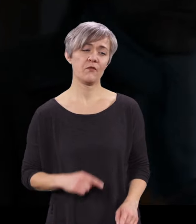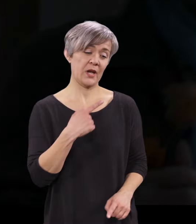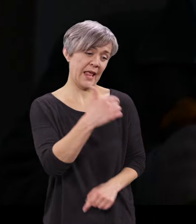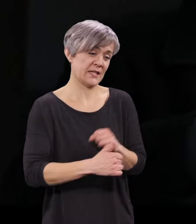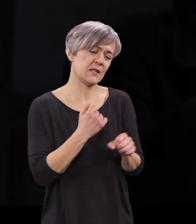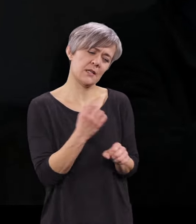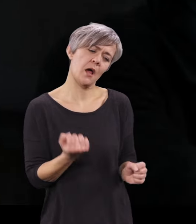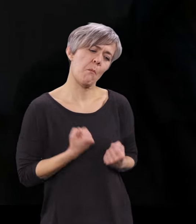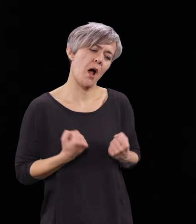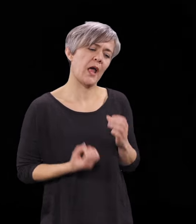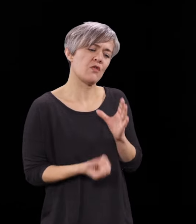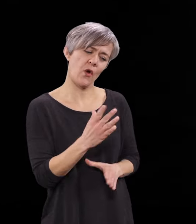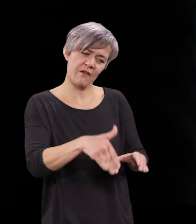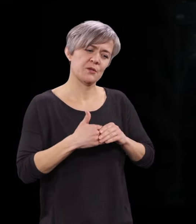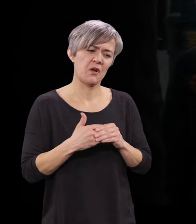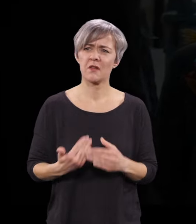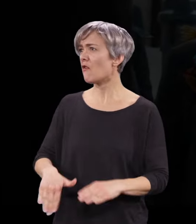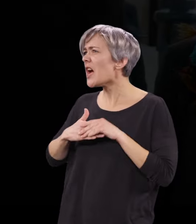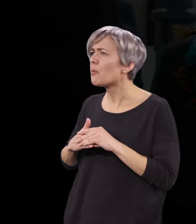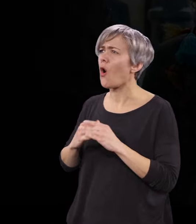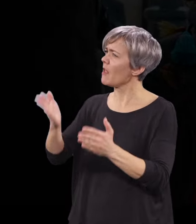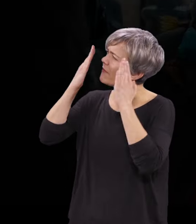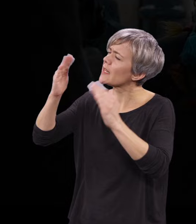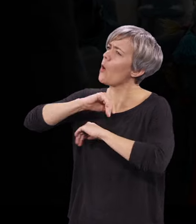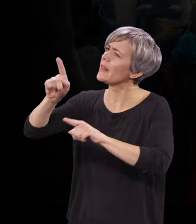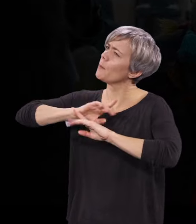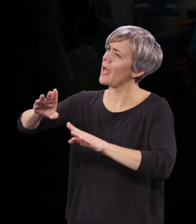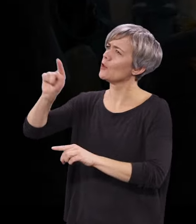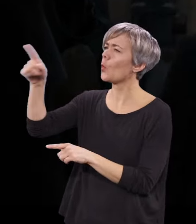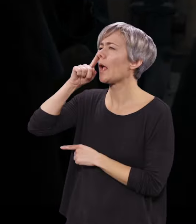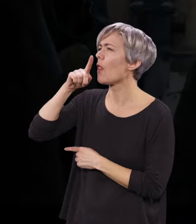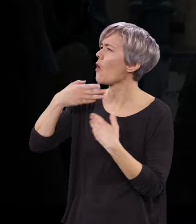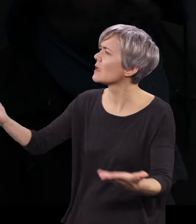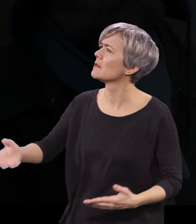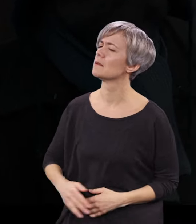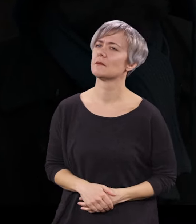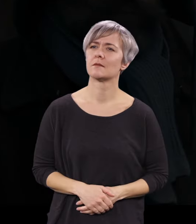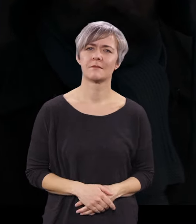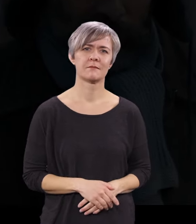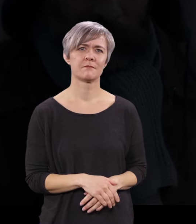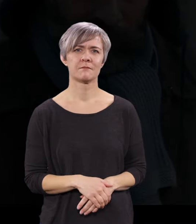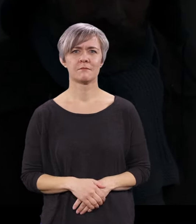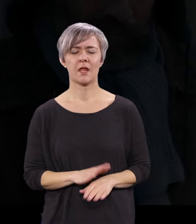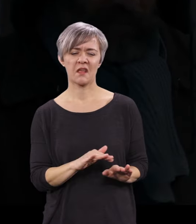Ich mache dir auf nächstes Jahr eine neue, versprochen. Versprochen, ich glaub dir nicht mehr. Du hast mich angelogen.